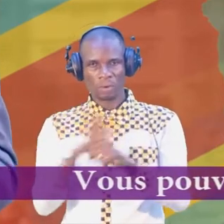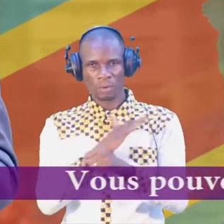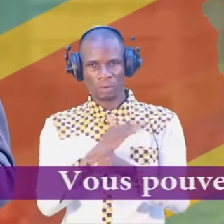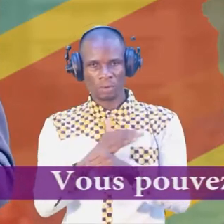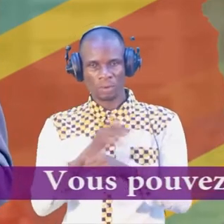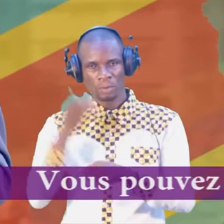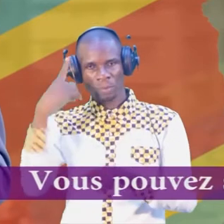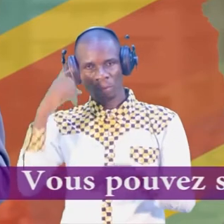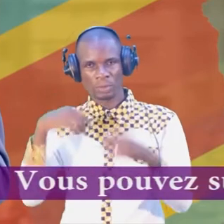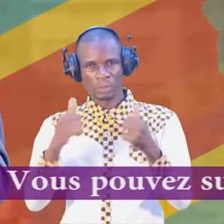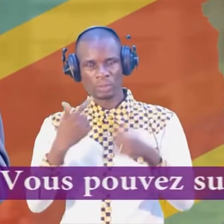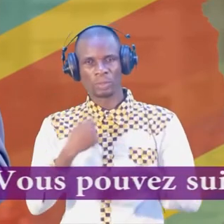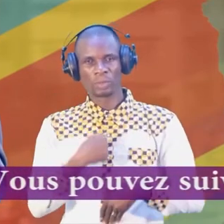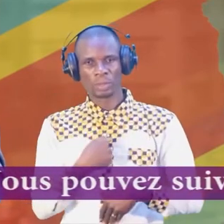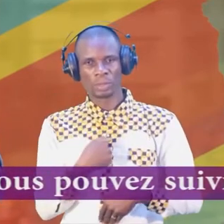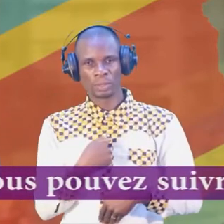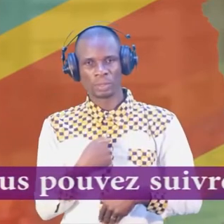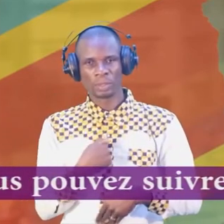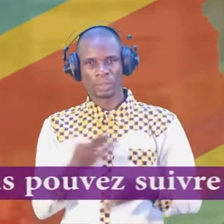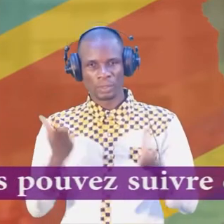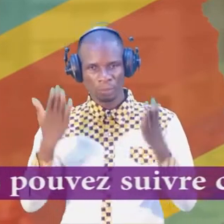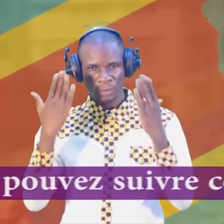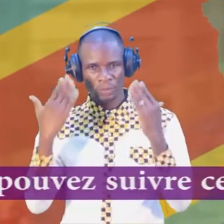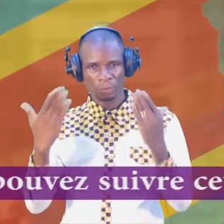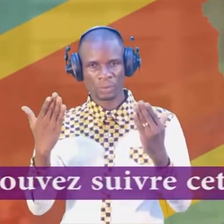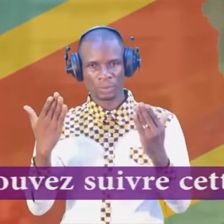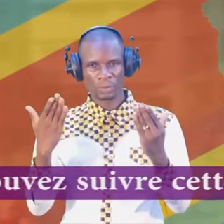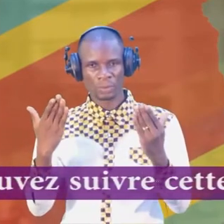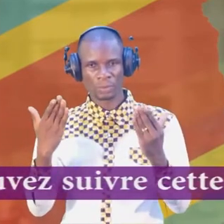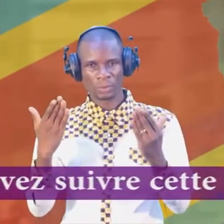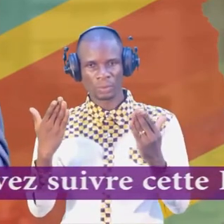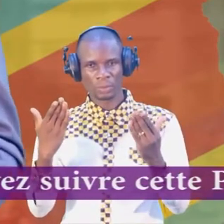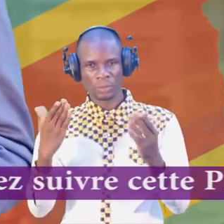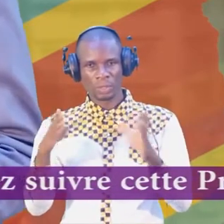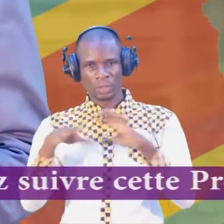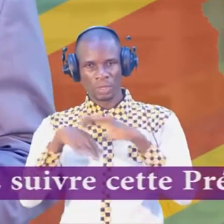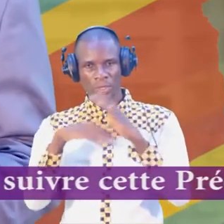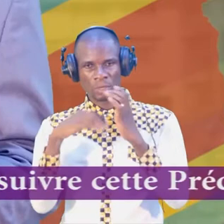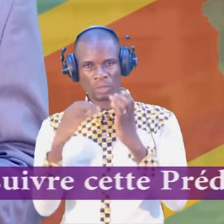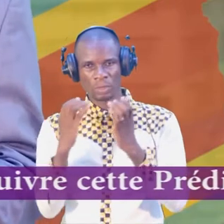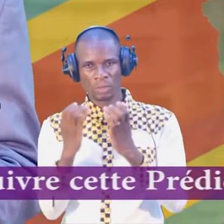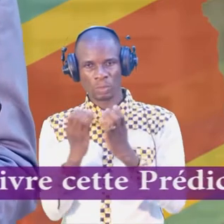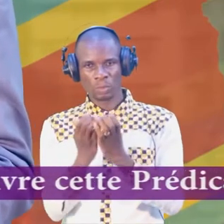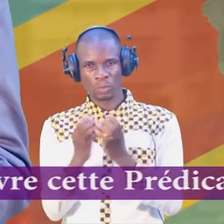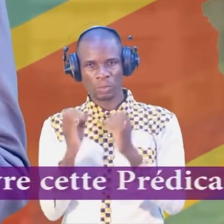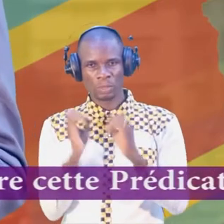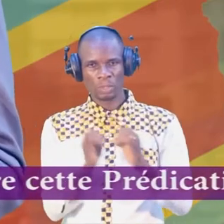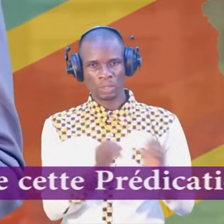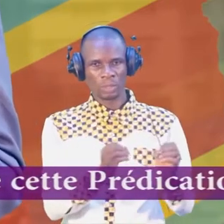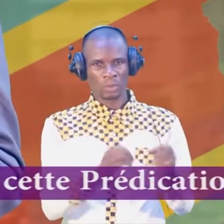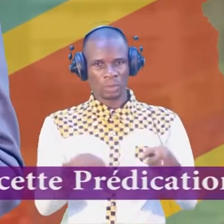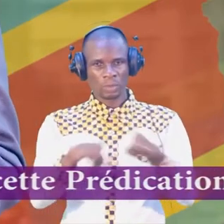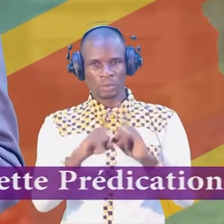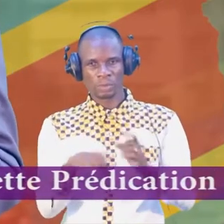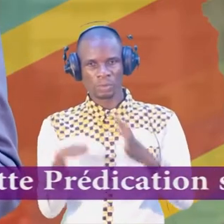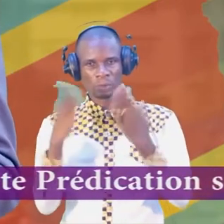niweze kuokoka. Dieu a aliorodhesha kila kitu